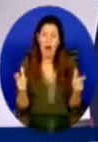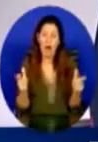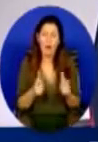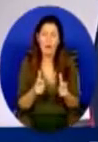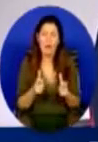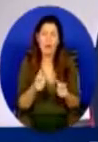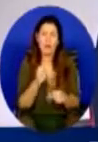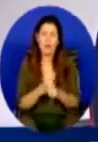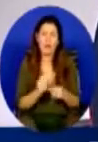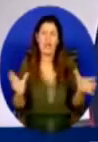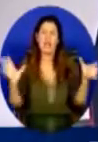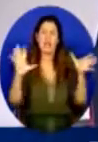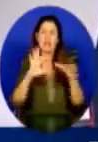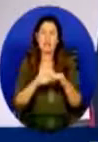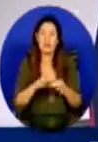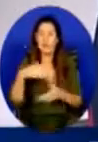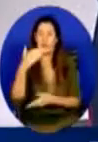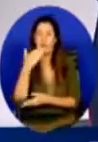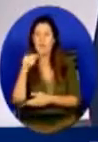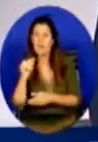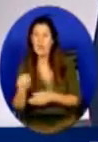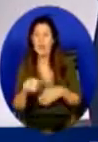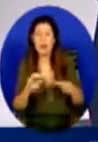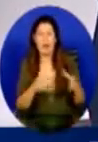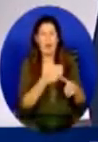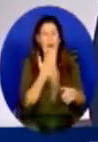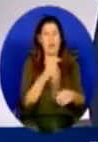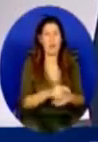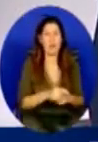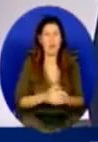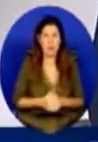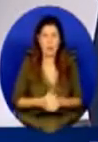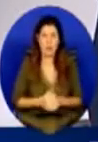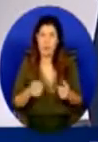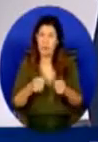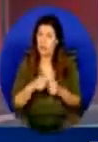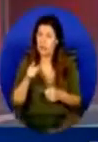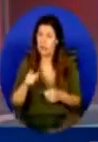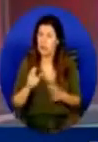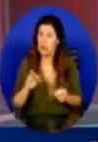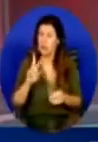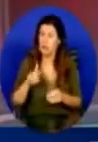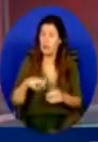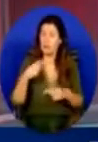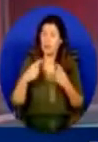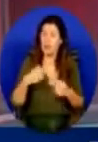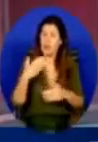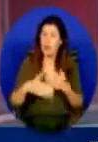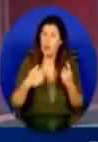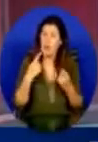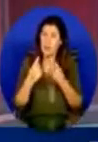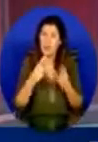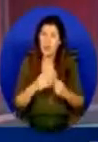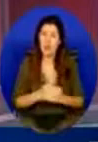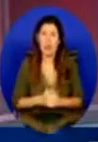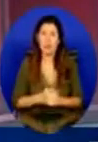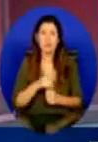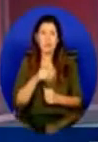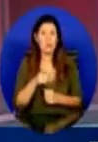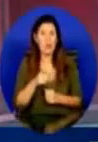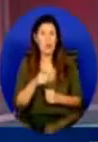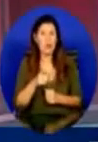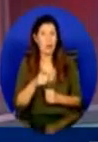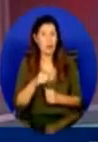ישראל לבין העם היהודי. ובהקשר הזה, נכון, בשנה האחרונה... האם השמעתם את כולכם בשנה האחרונה? ברור. עזוב את השיח. האם השמעתם את כולכם